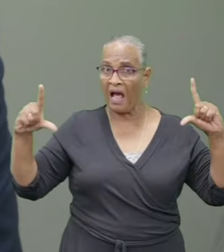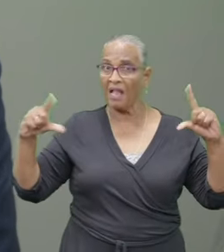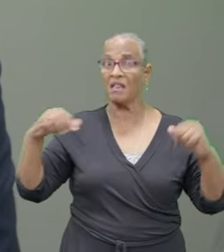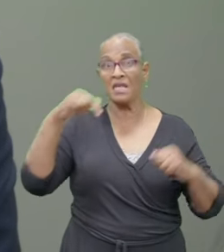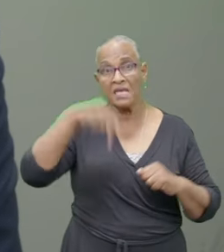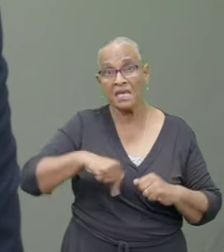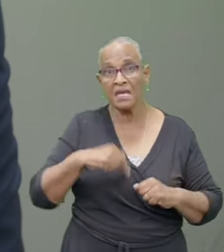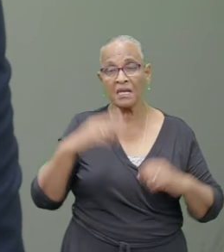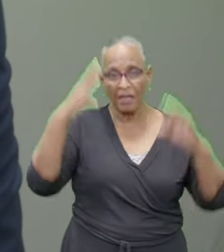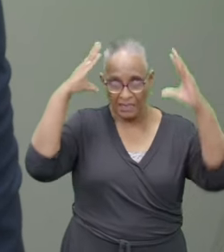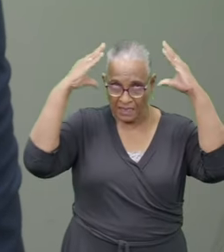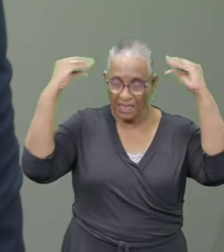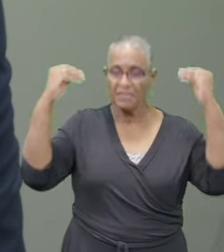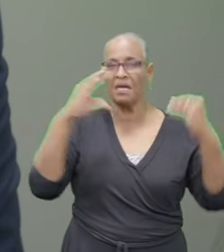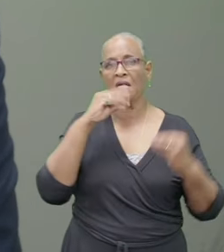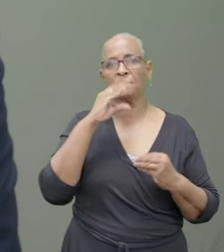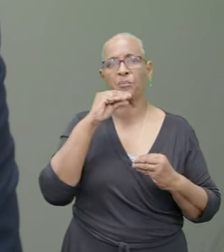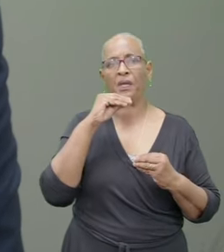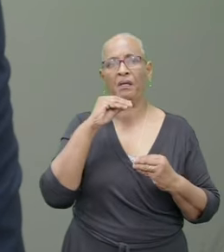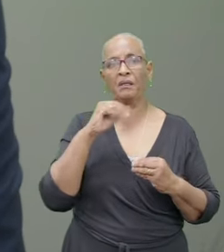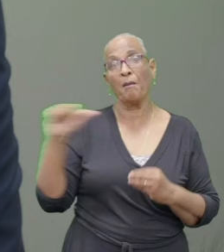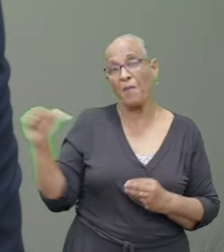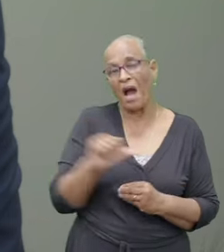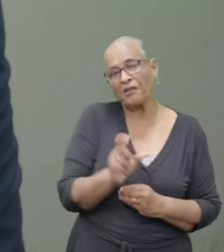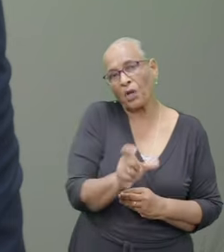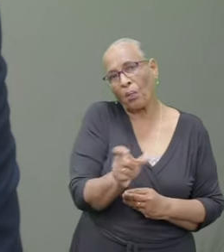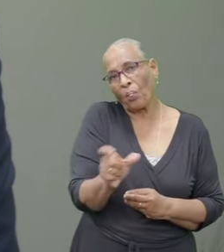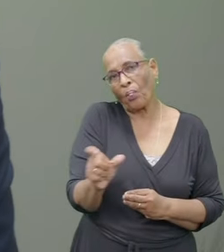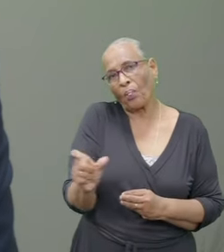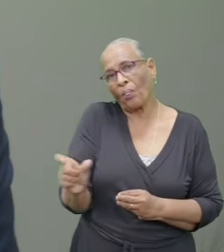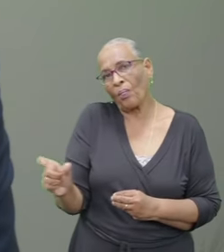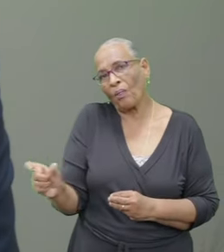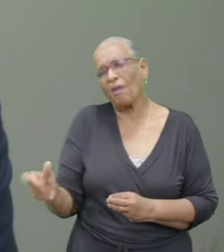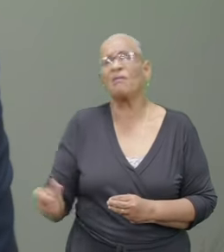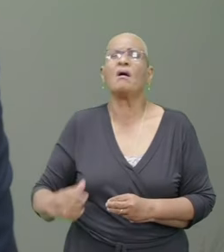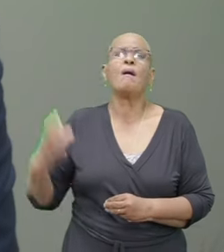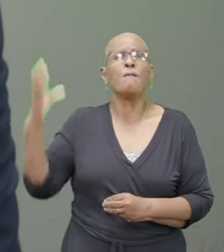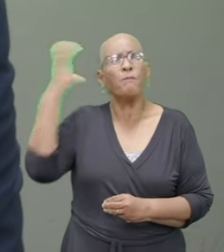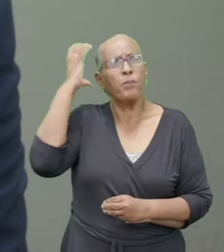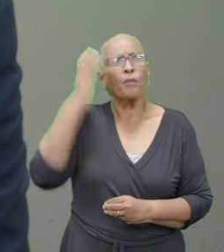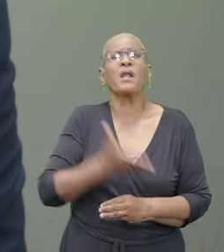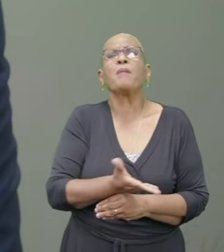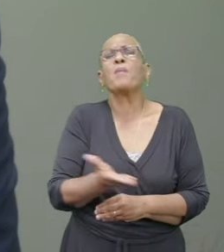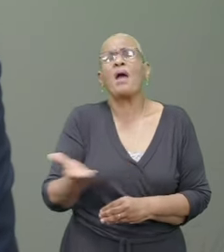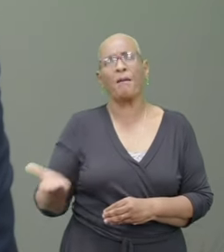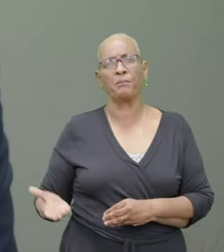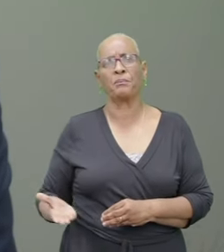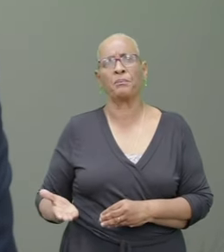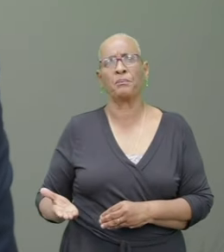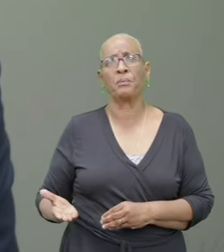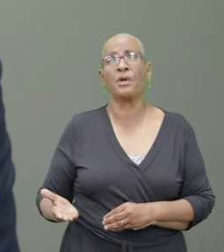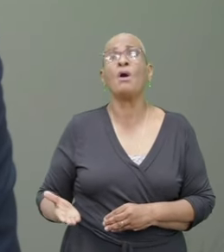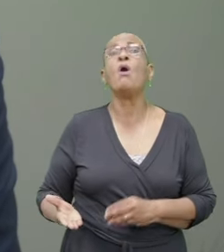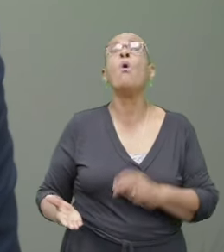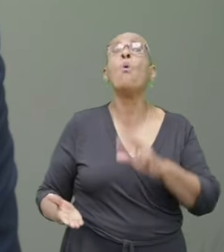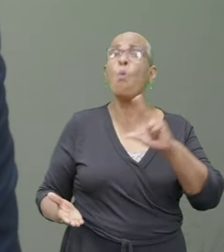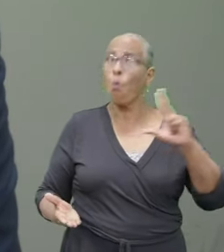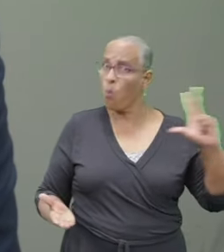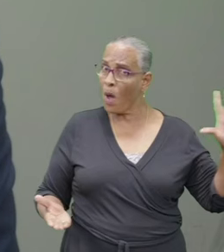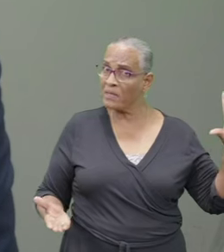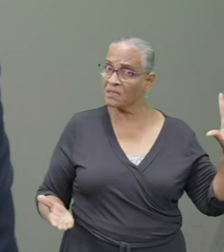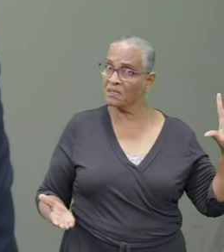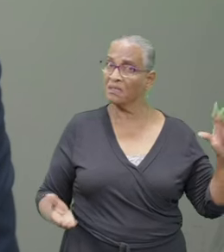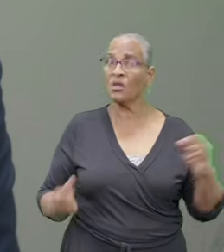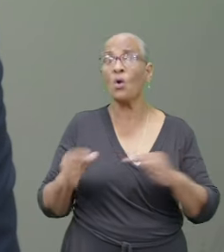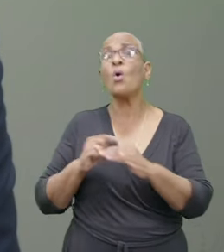Maar ook de andere eilanden hebben enorm grote problemen. Vlak in het westen, in Guyana, maar